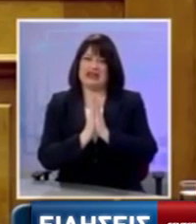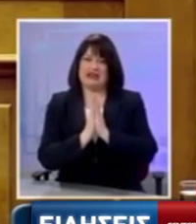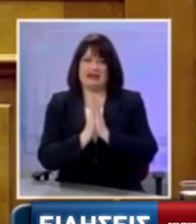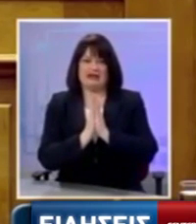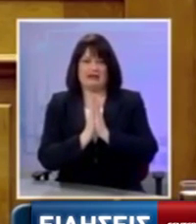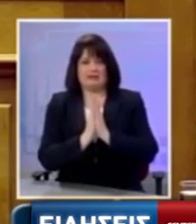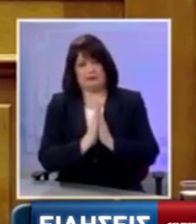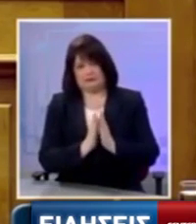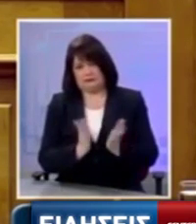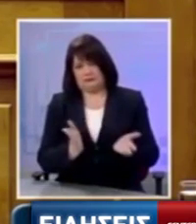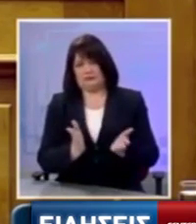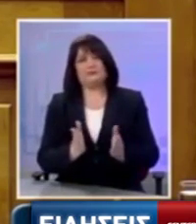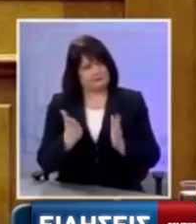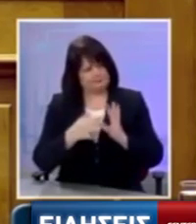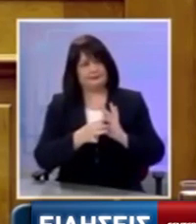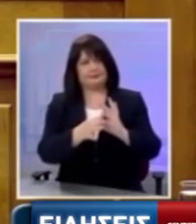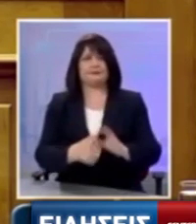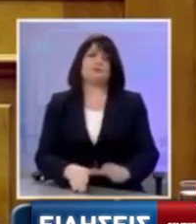περίεργα και ταυτόχρονα